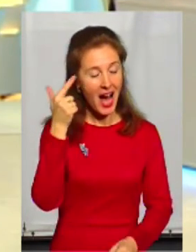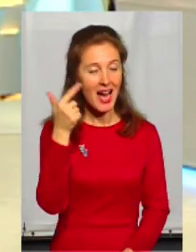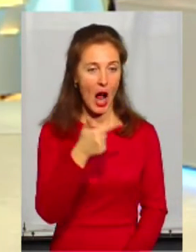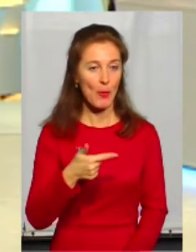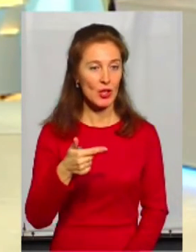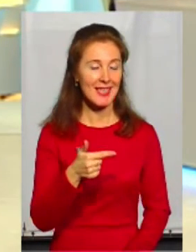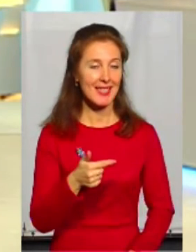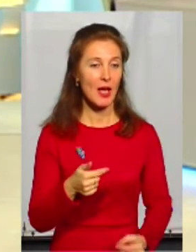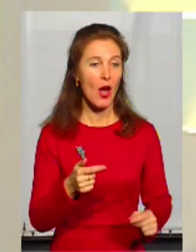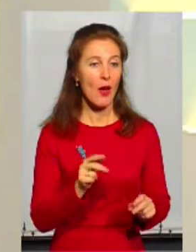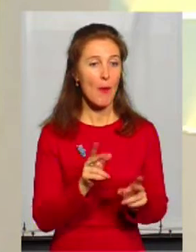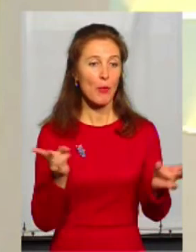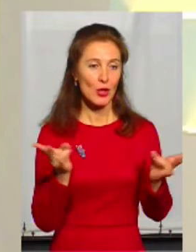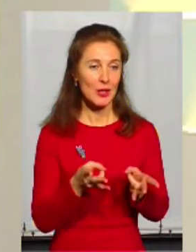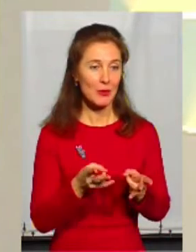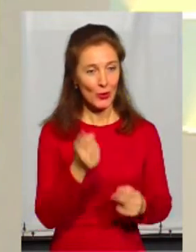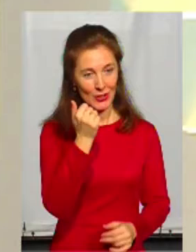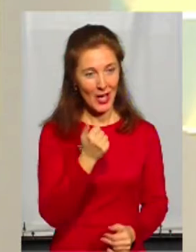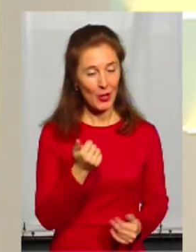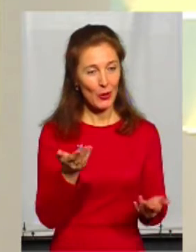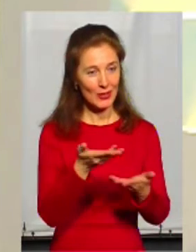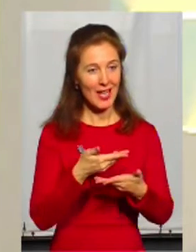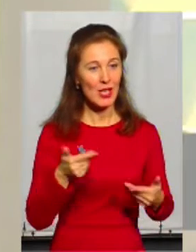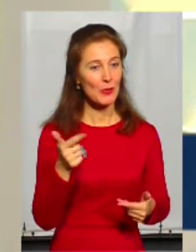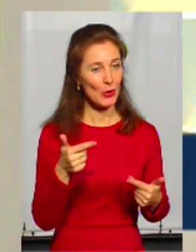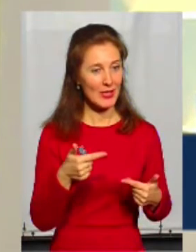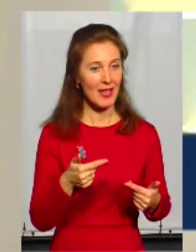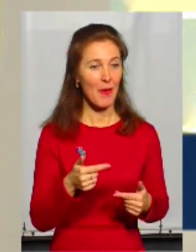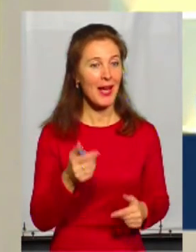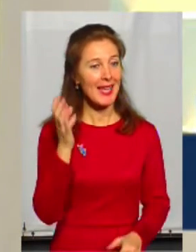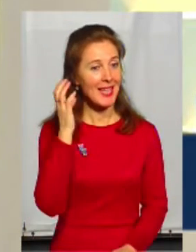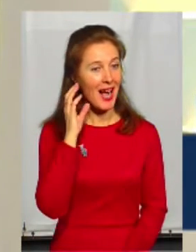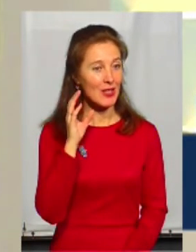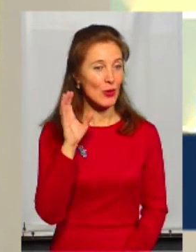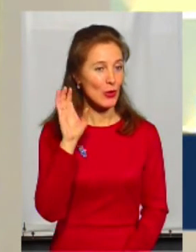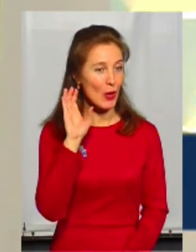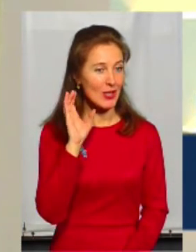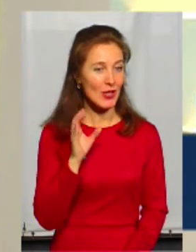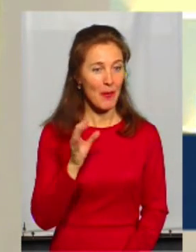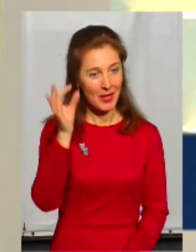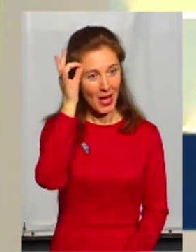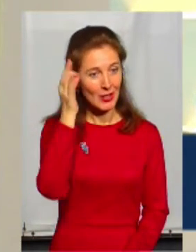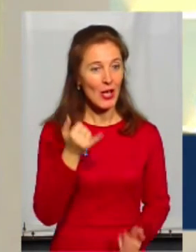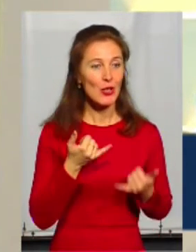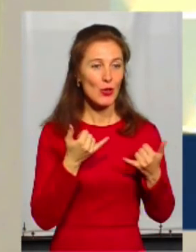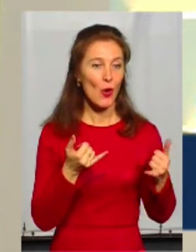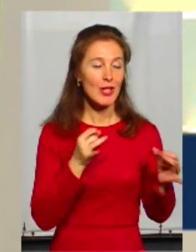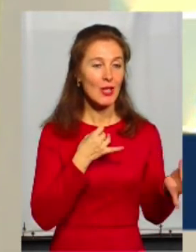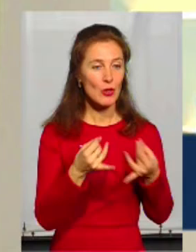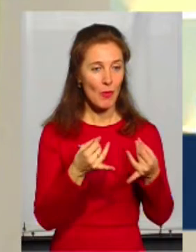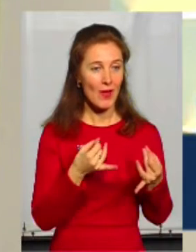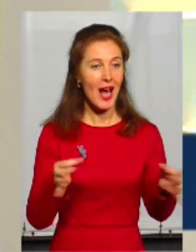Потрібно про це пам'ятати. Дякую нашим гостям, дякую нашим глядачам та радіослухачам. Нагадаю, що сьогодні ми розмовляли